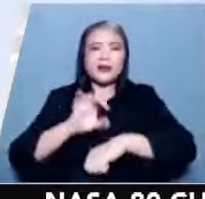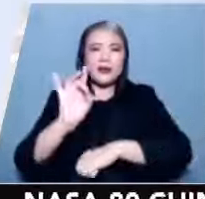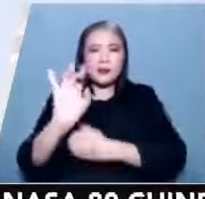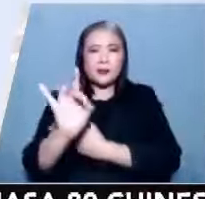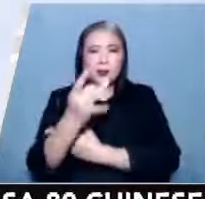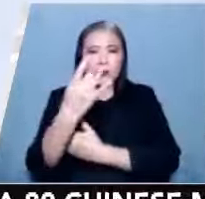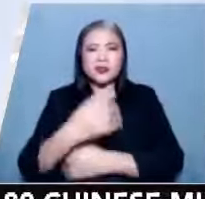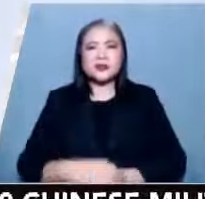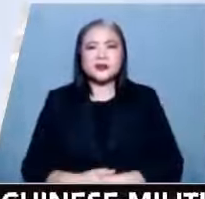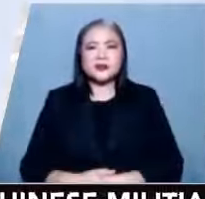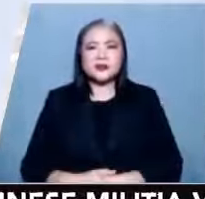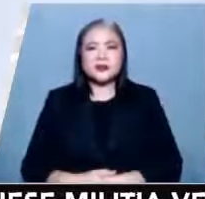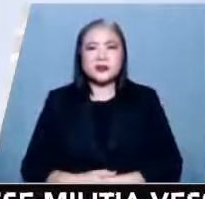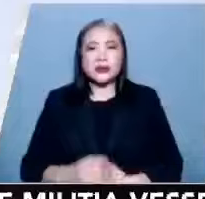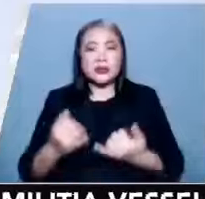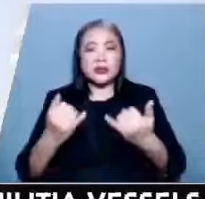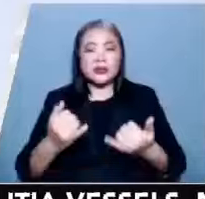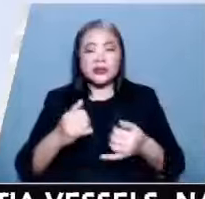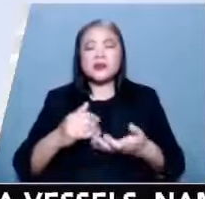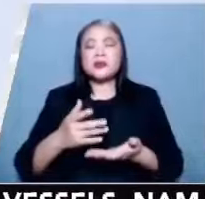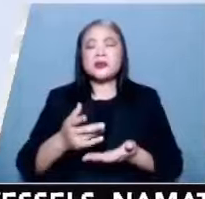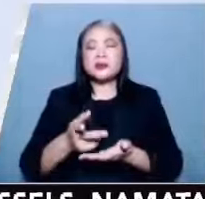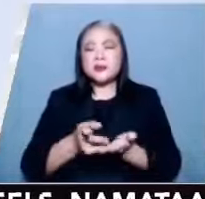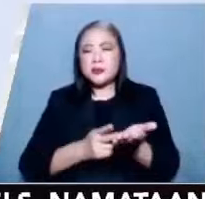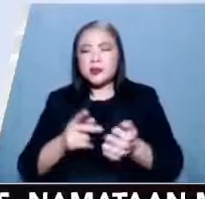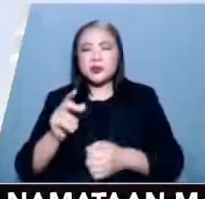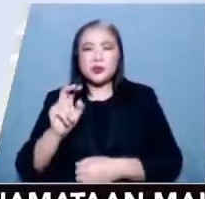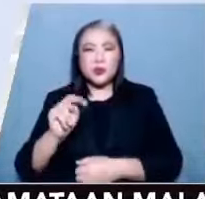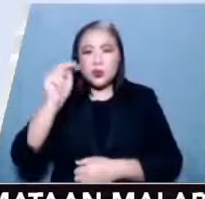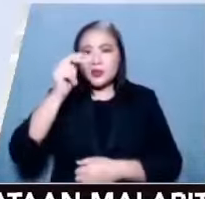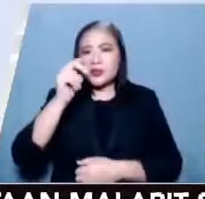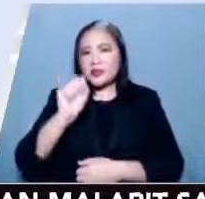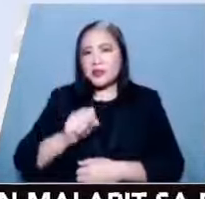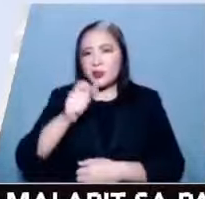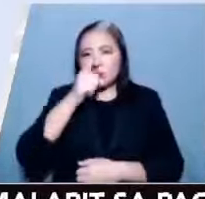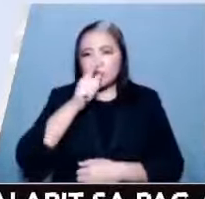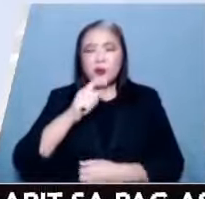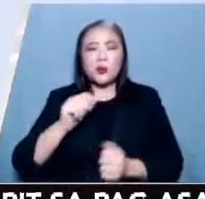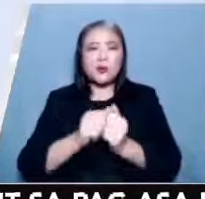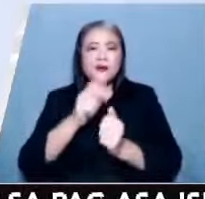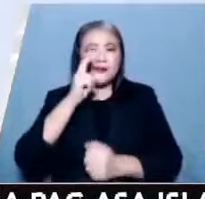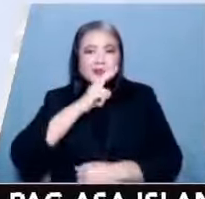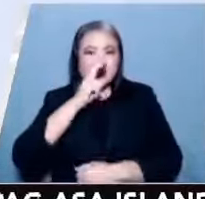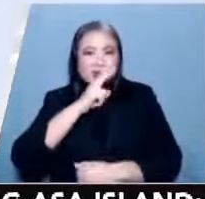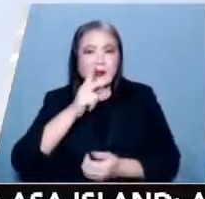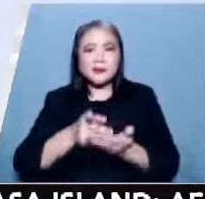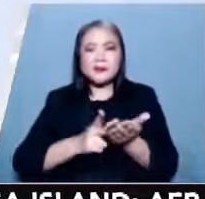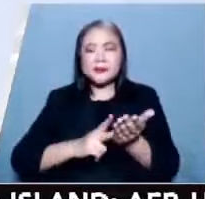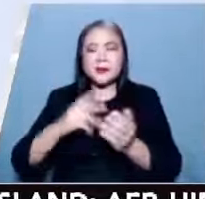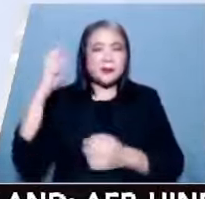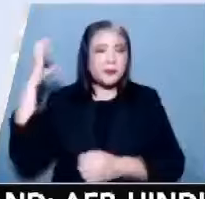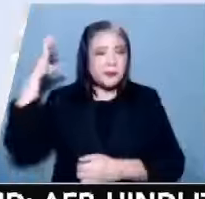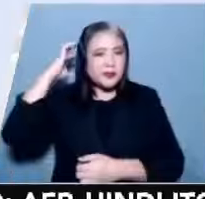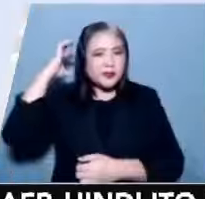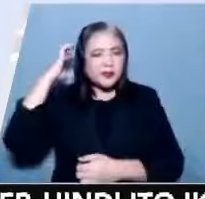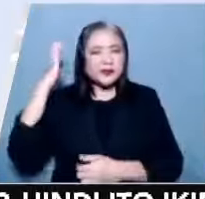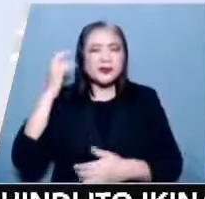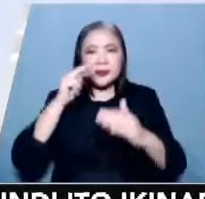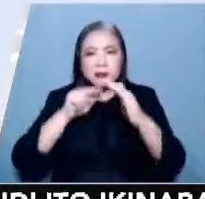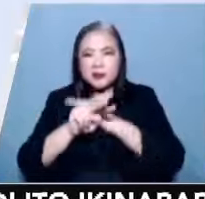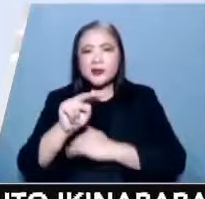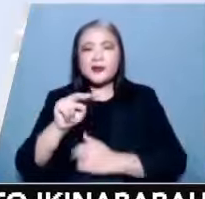ang ilang pambahagi ng Northern at Southern Luzon kasama po dyan ang Visayas at ilang bahagi na rin po ng Mindanao. Base po yan sa rainfall forecast ng Metro